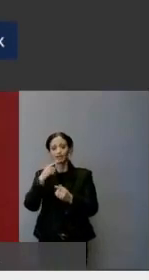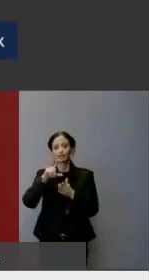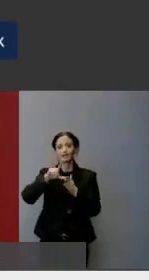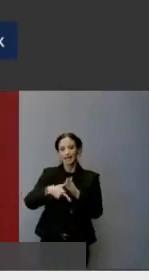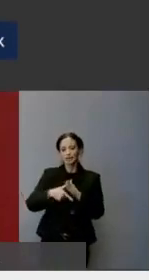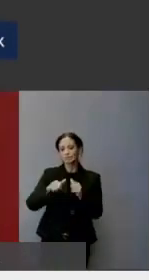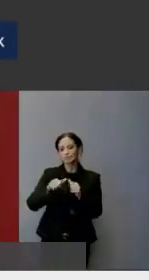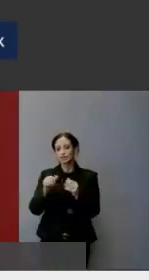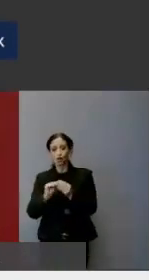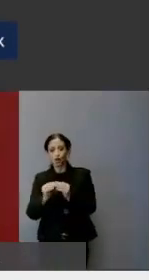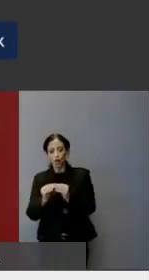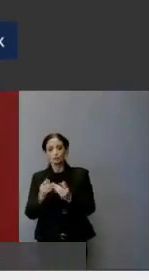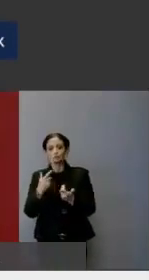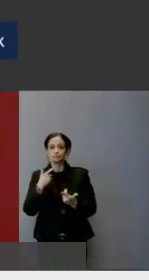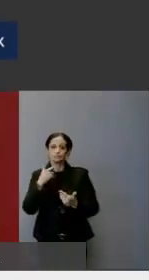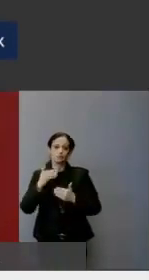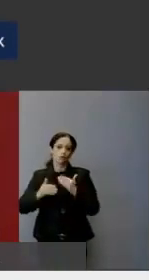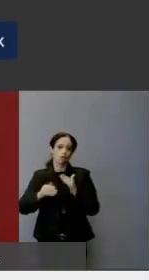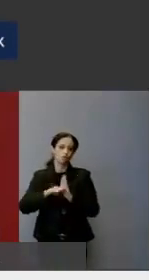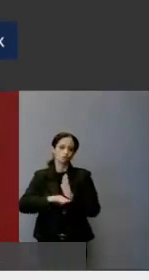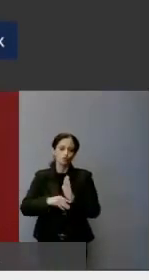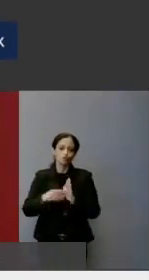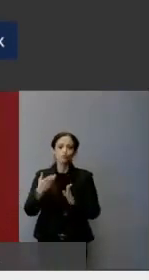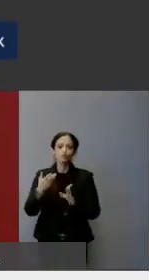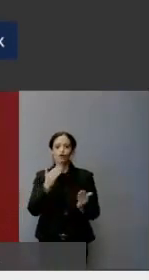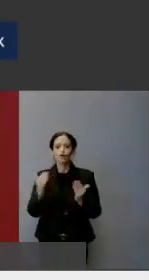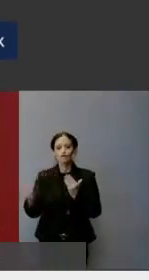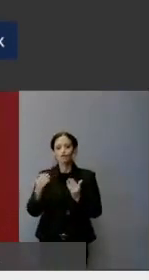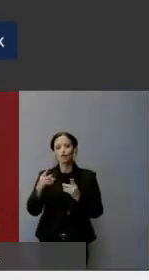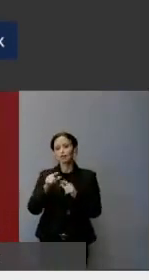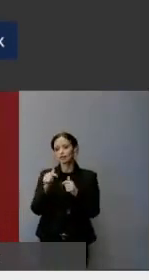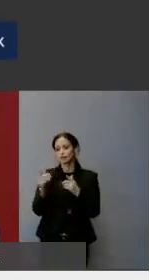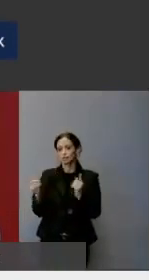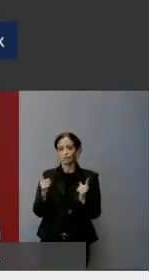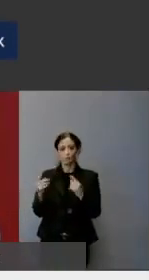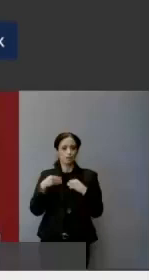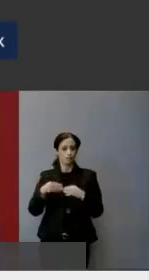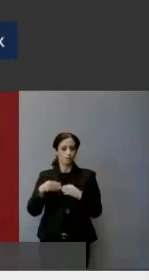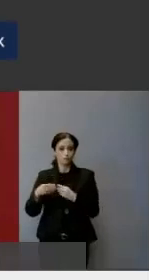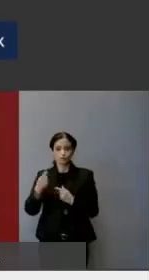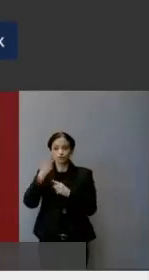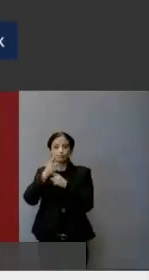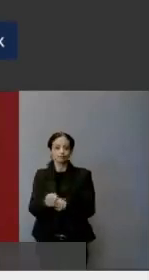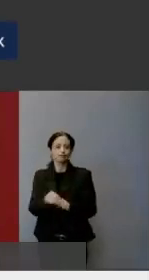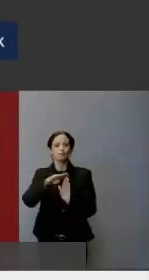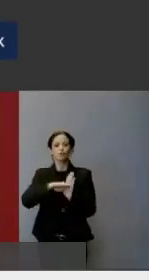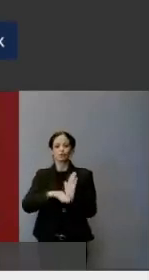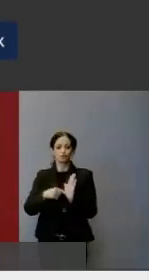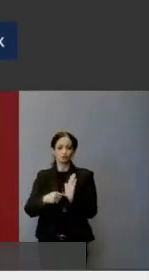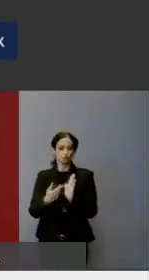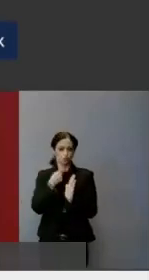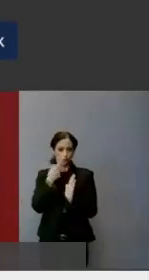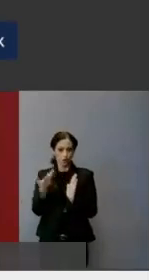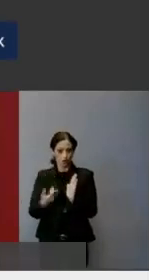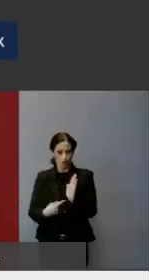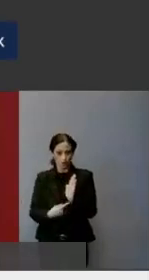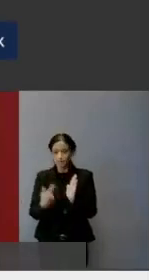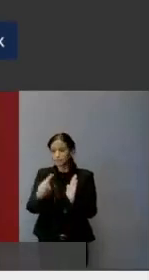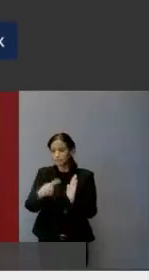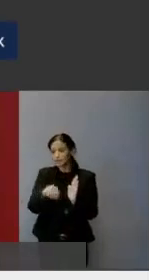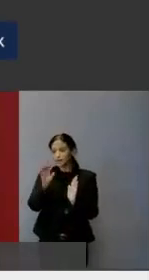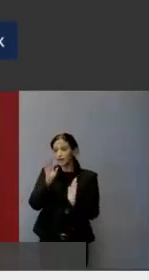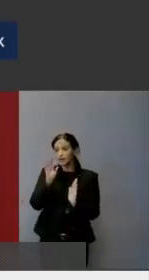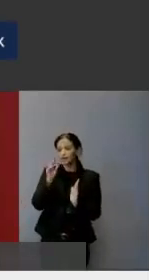e con i confronti con i momenti di partecipazione previsti da questa procedura ripeto non è perché questo è il punto dirimente